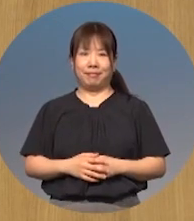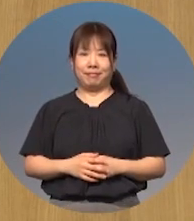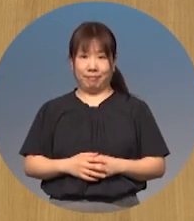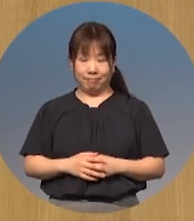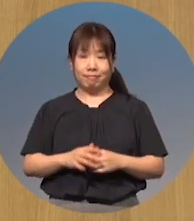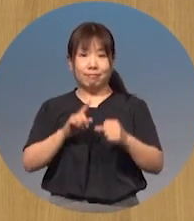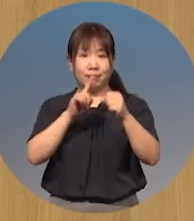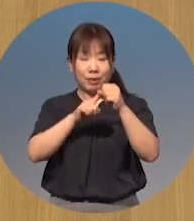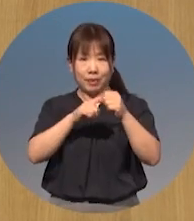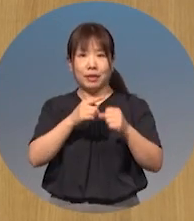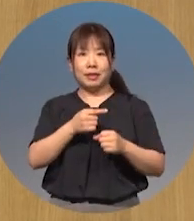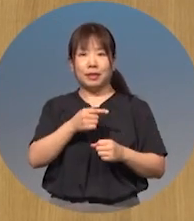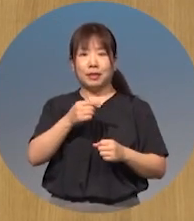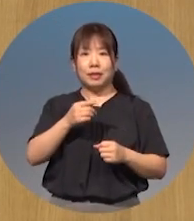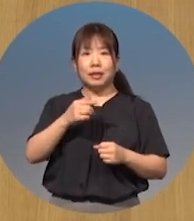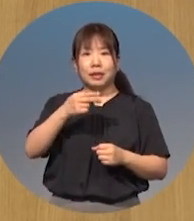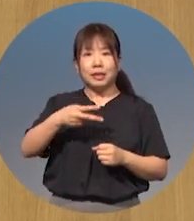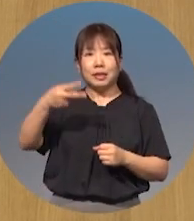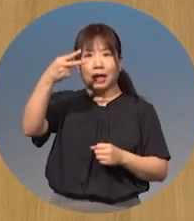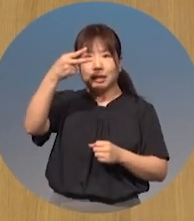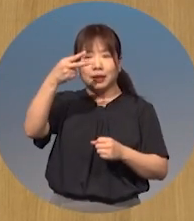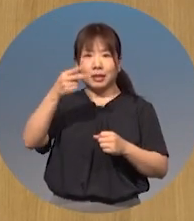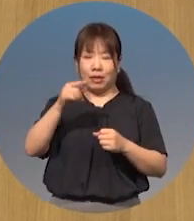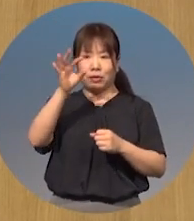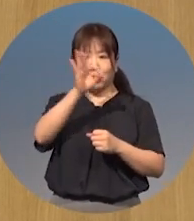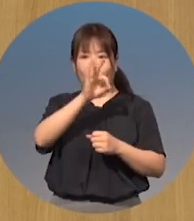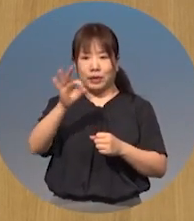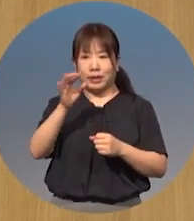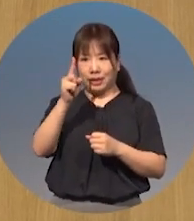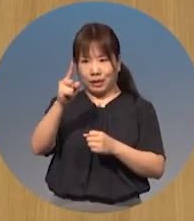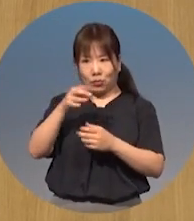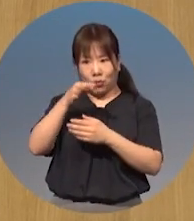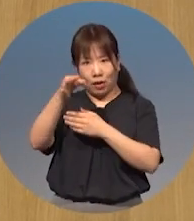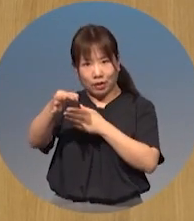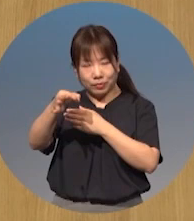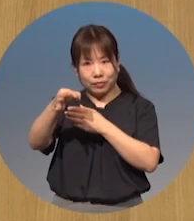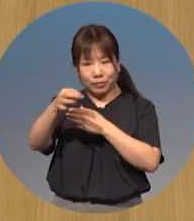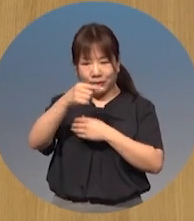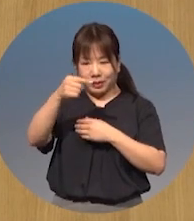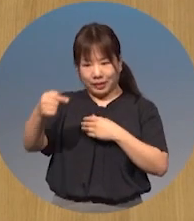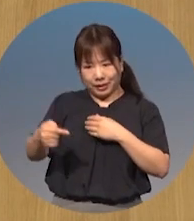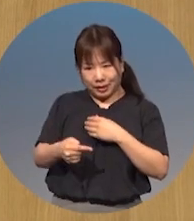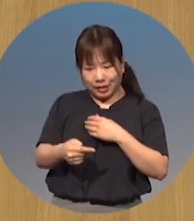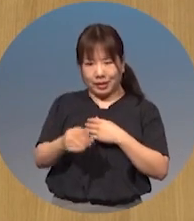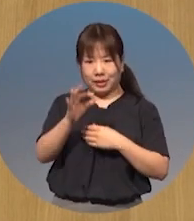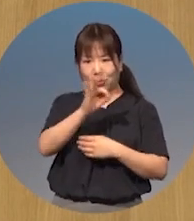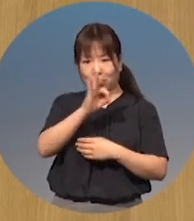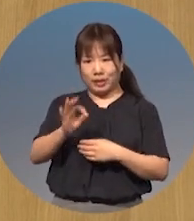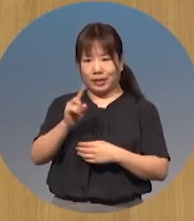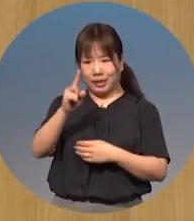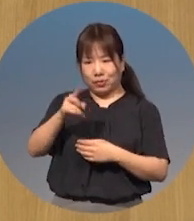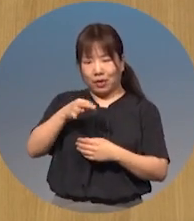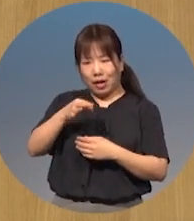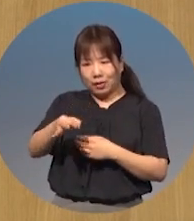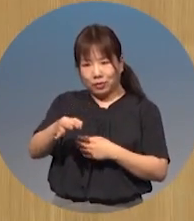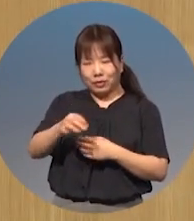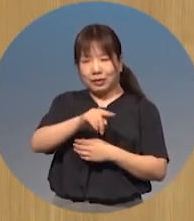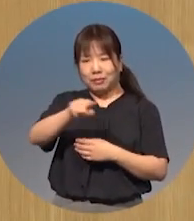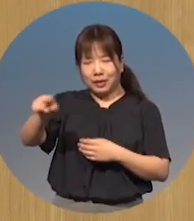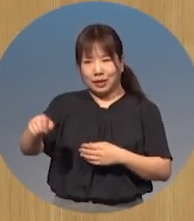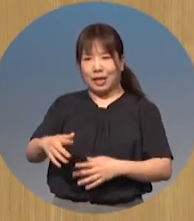上の階の商品は1つ下の階の商品は1つは買って欲しいです